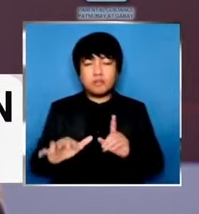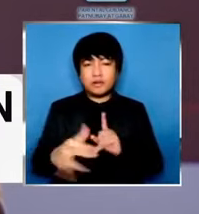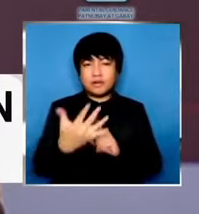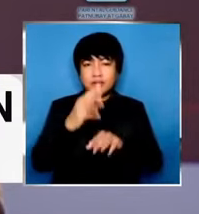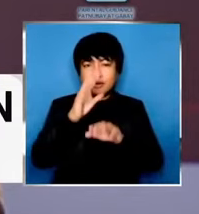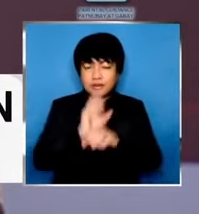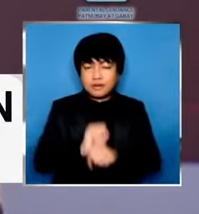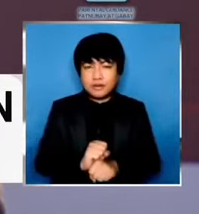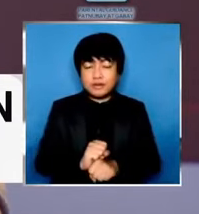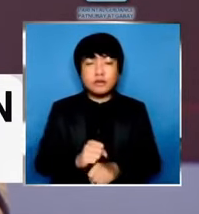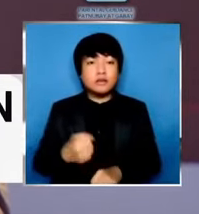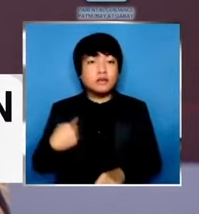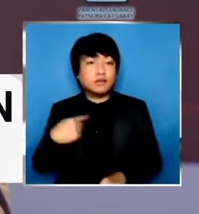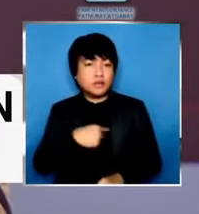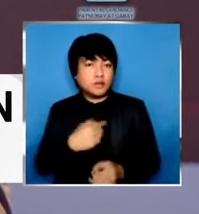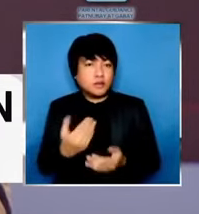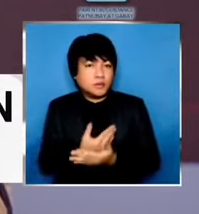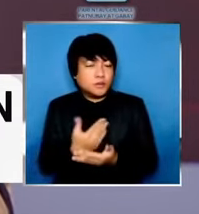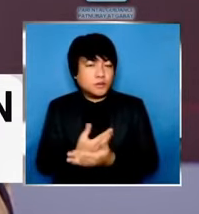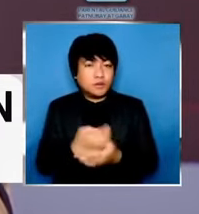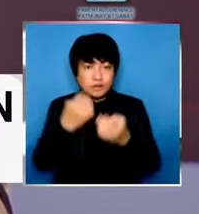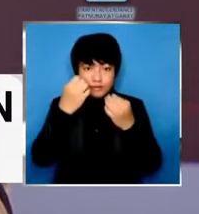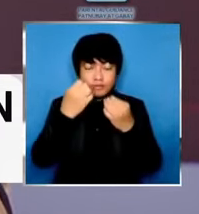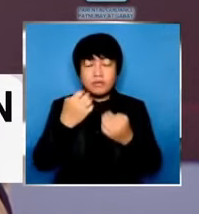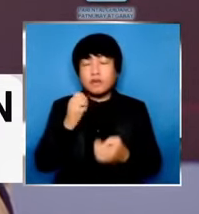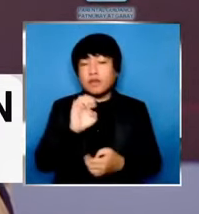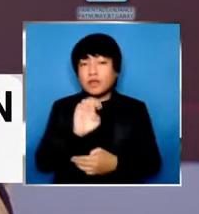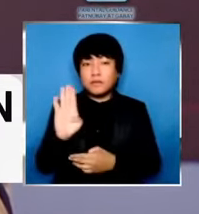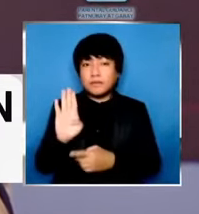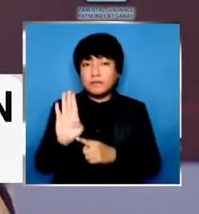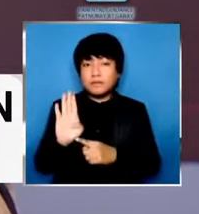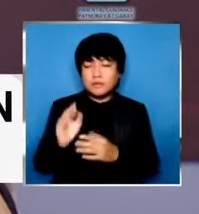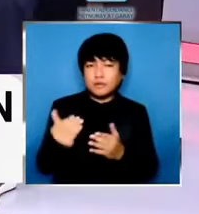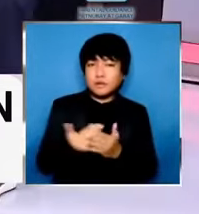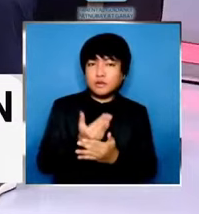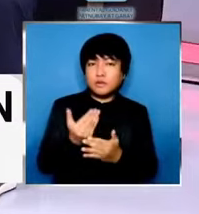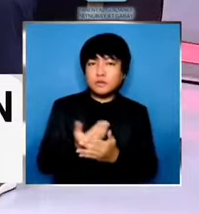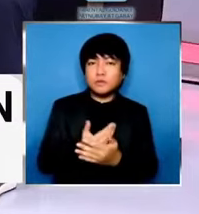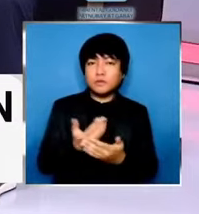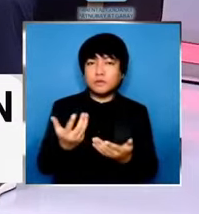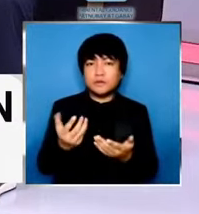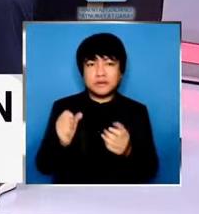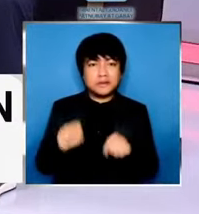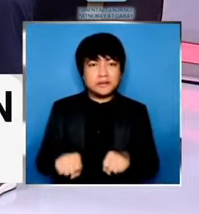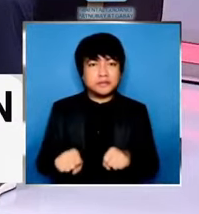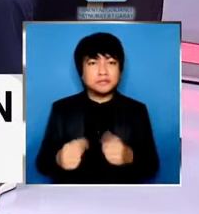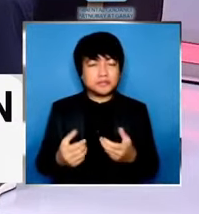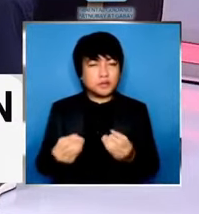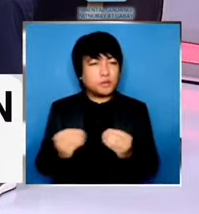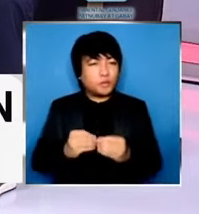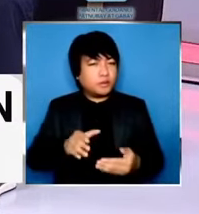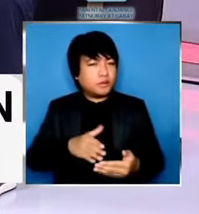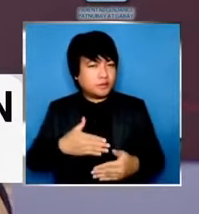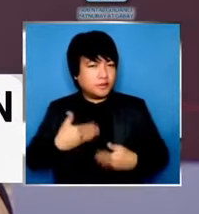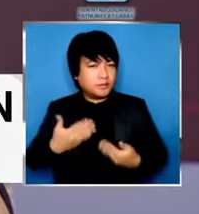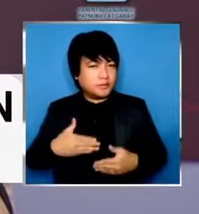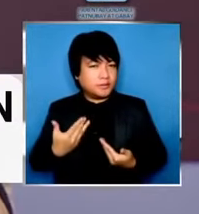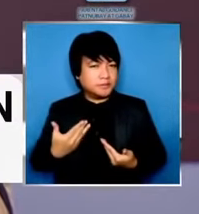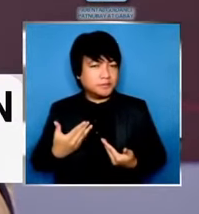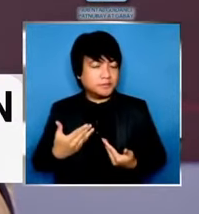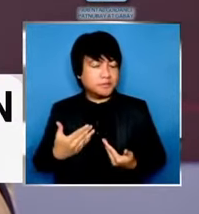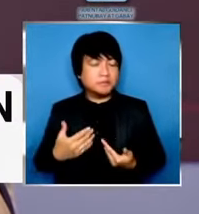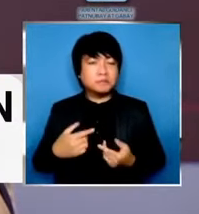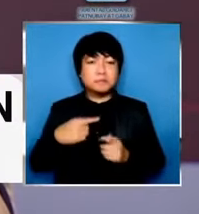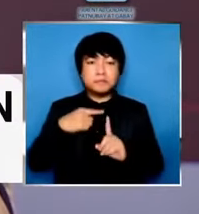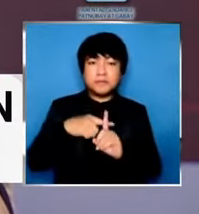bagong Itbulaga, yung mga bagong pwedeng maging dulot ng kasiyahan at saka yung tulong, no,